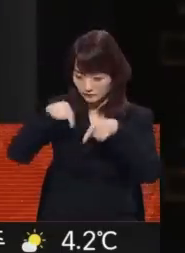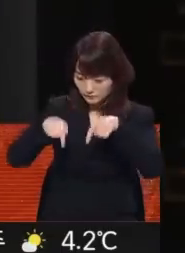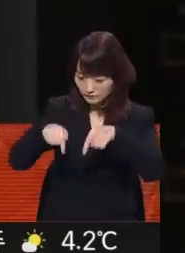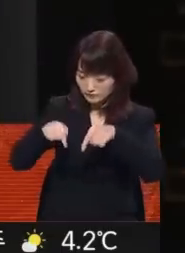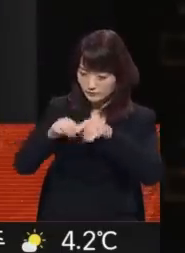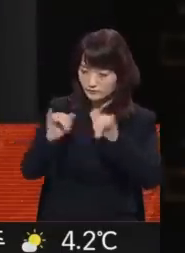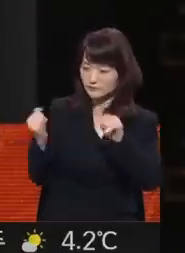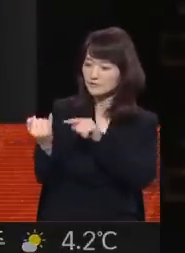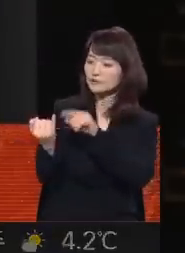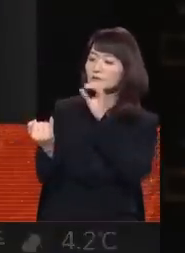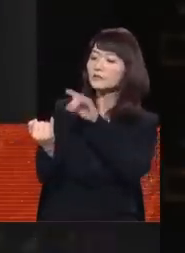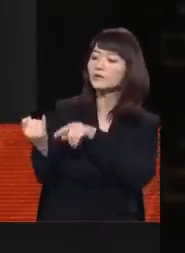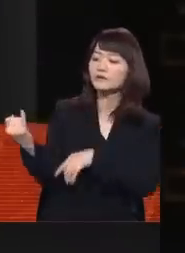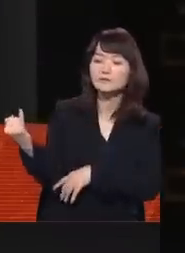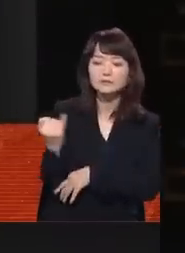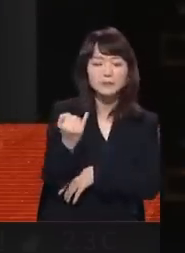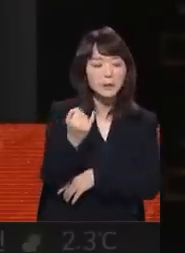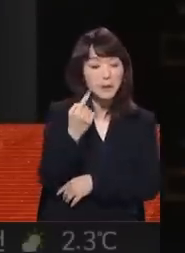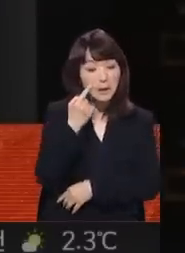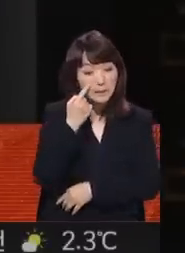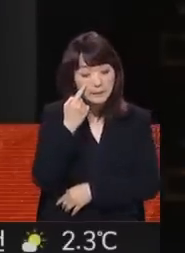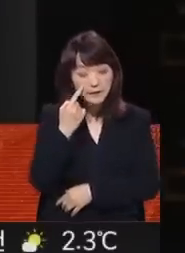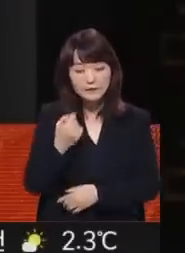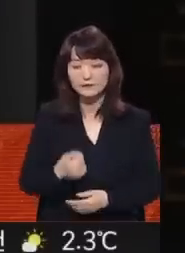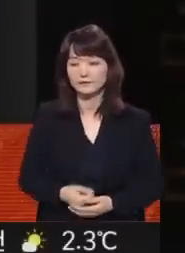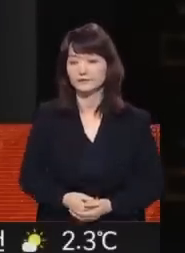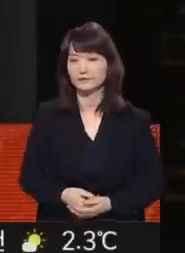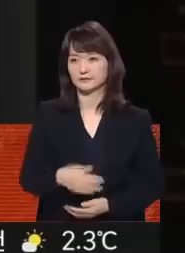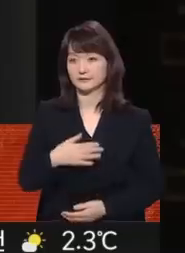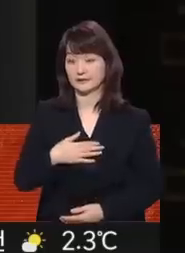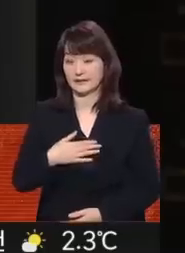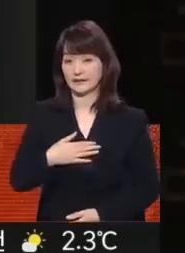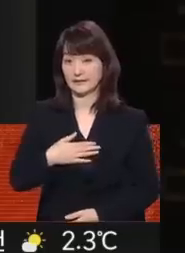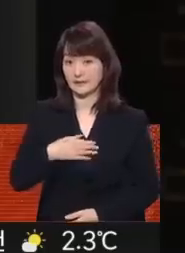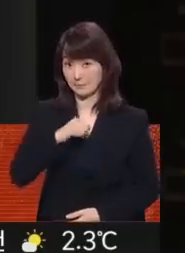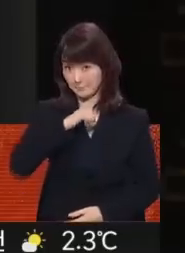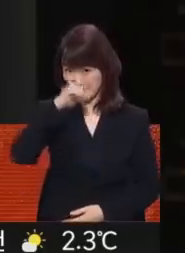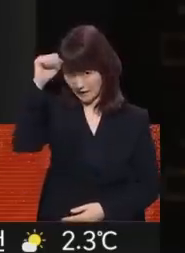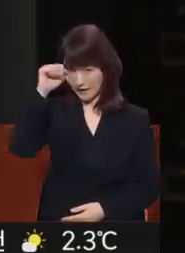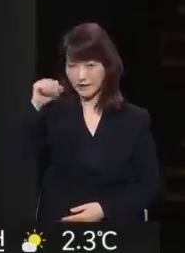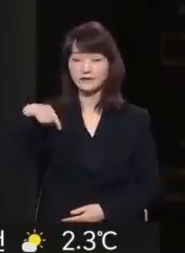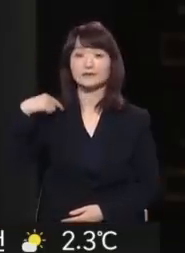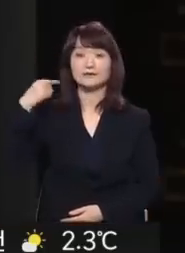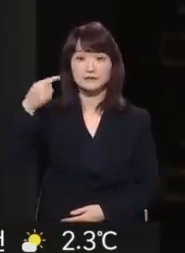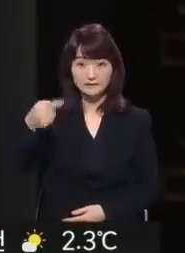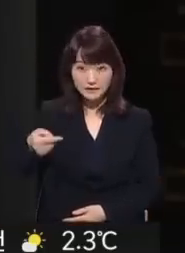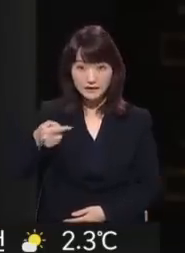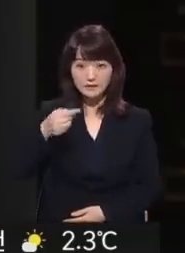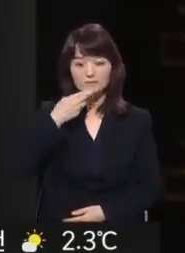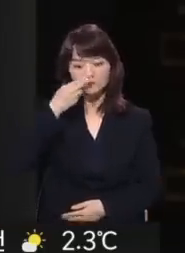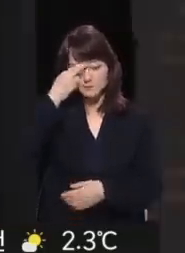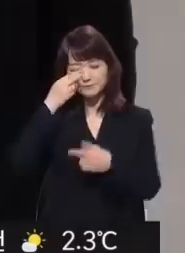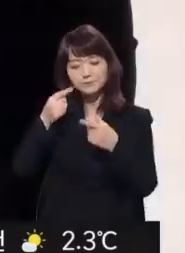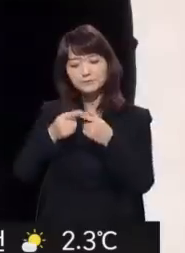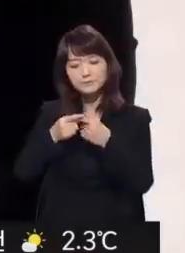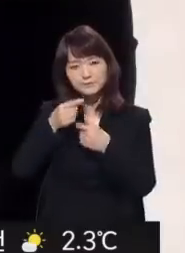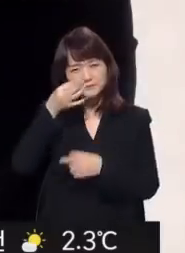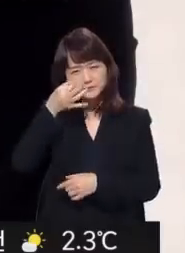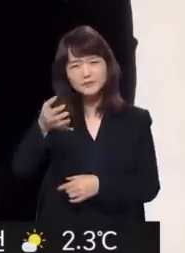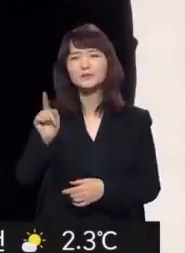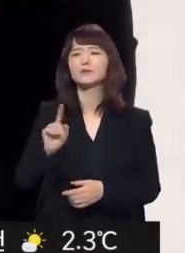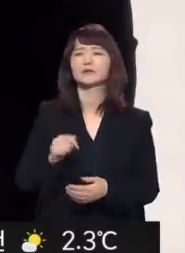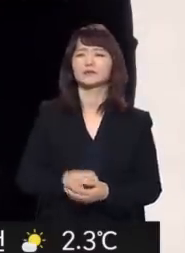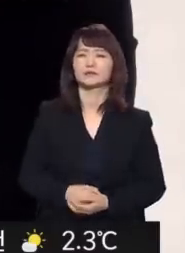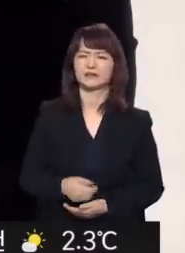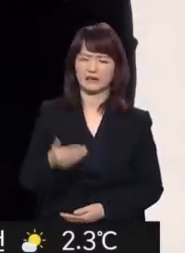좀 쳐볼래 제가 만약에 합격이 되면 나중에 회식 자리에서 보여 드릴게요 그랬더니